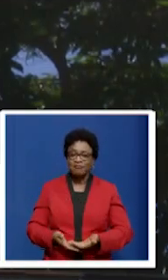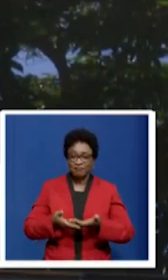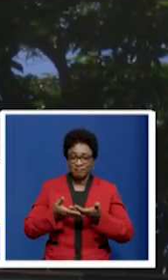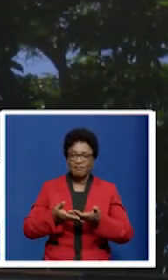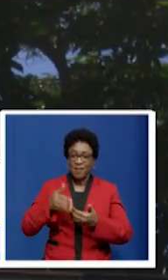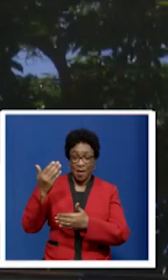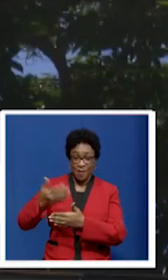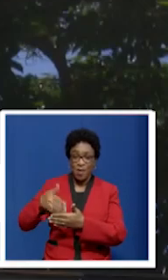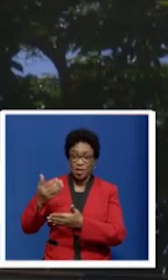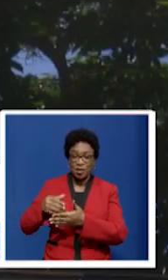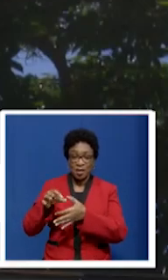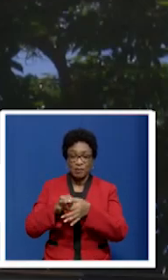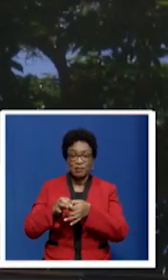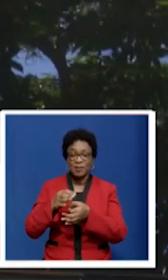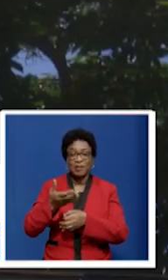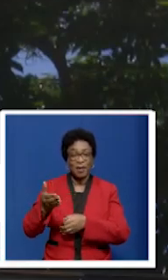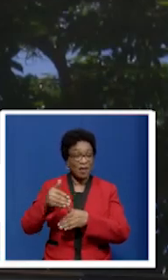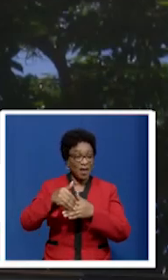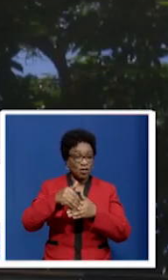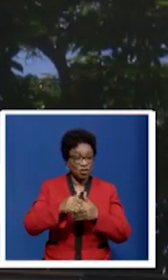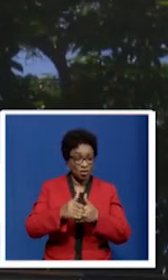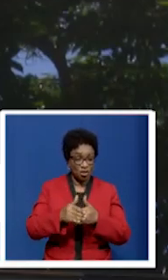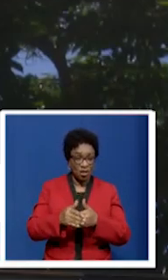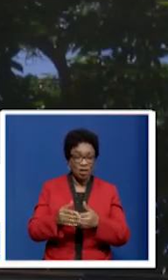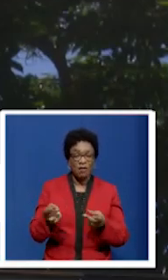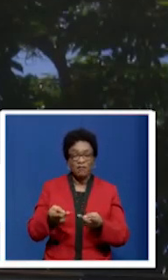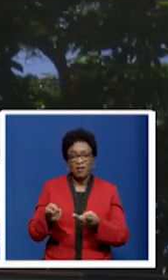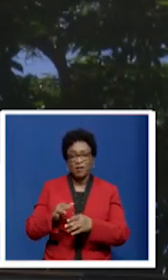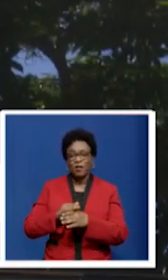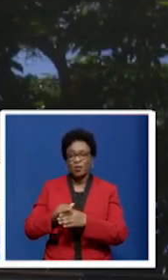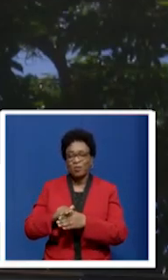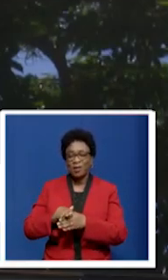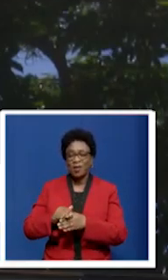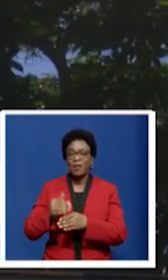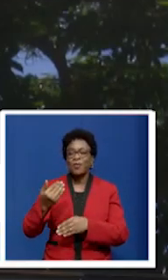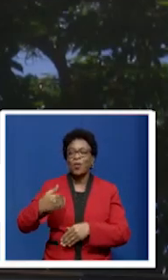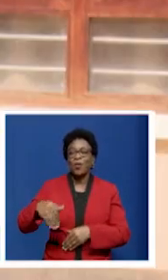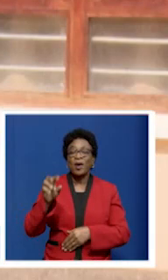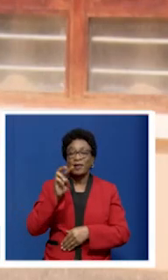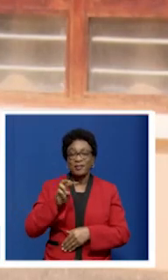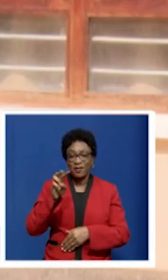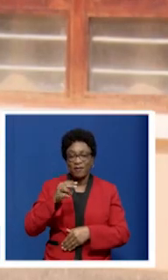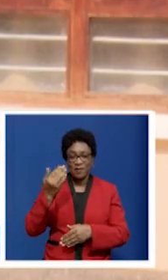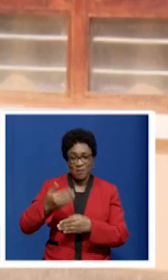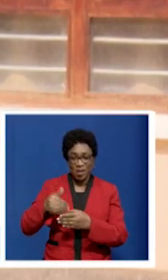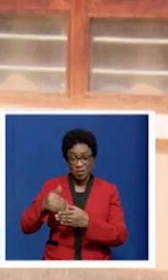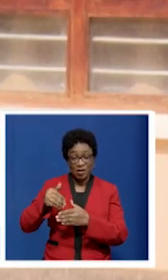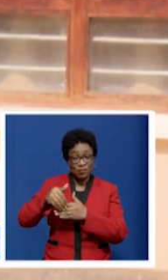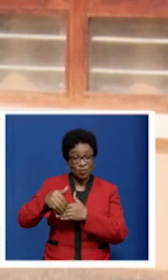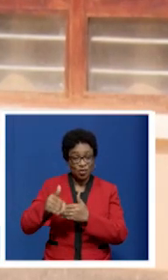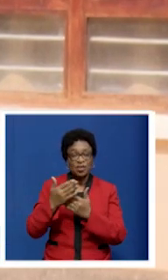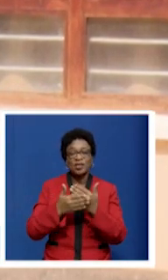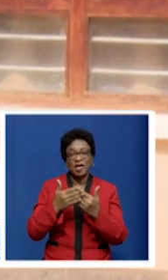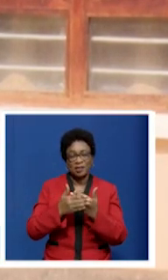kufanya biashara na mashirika mengine Ya nje lakini kuzitumia kwa ajili ya kwenda kutafuta biashara nje Ya nchi tunaona namna ambavyo